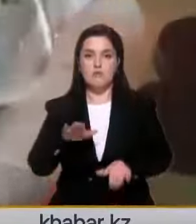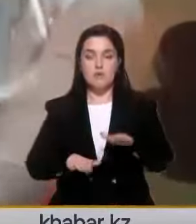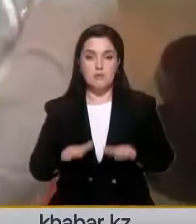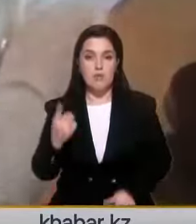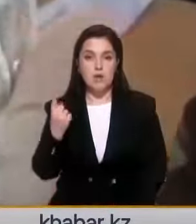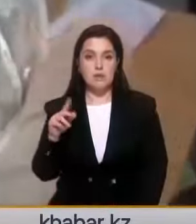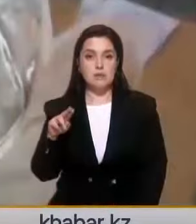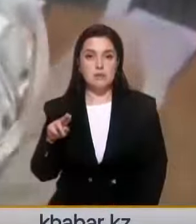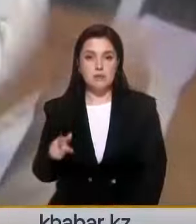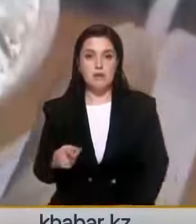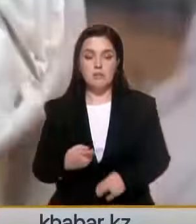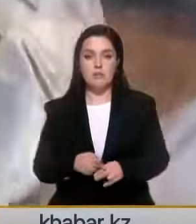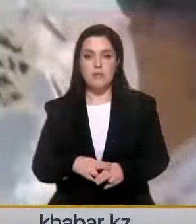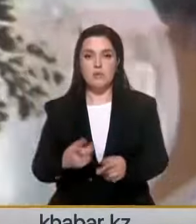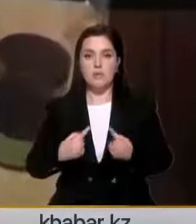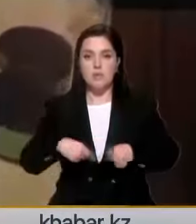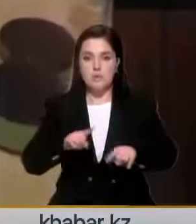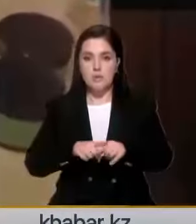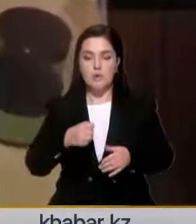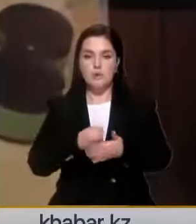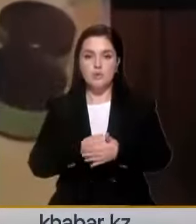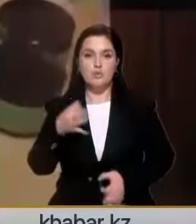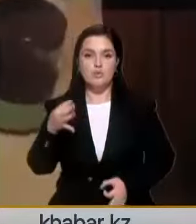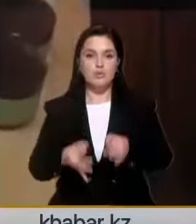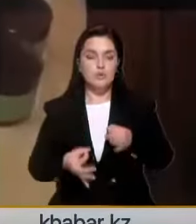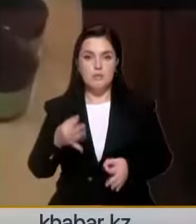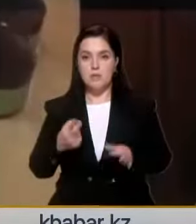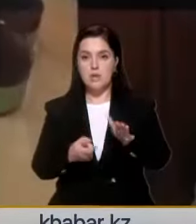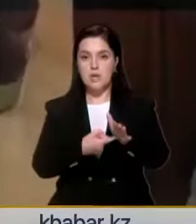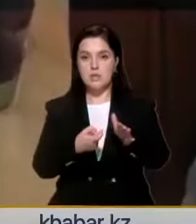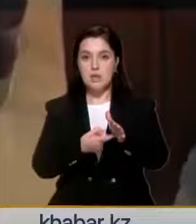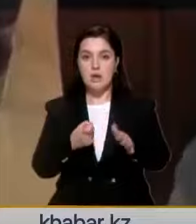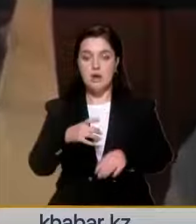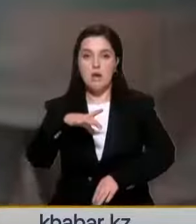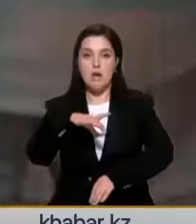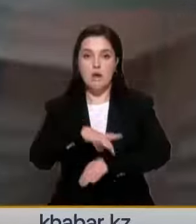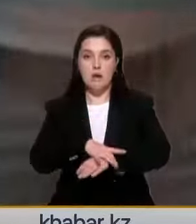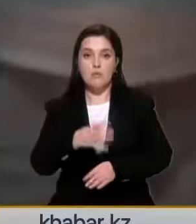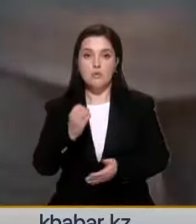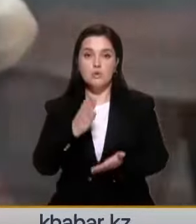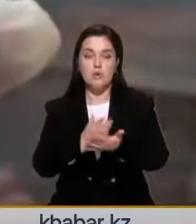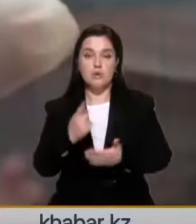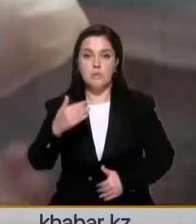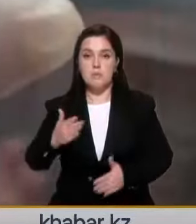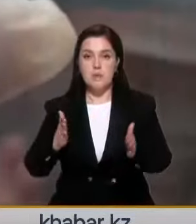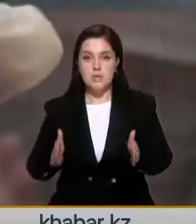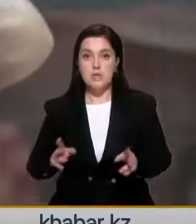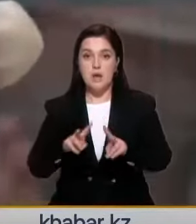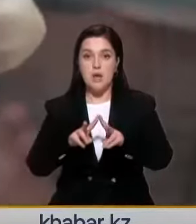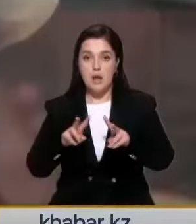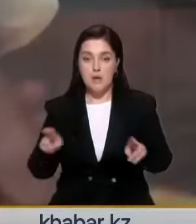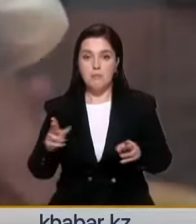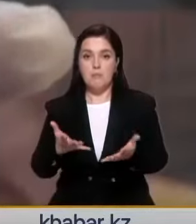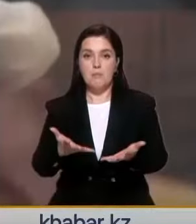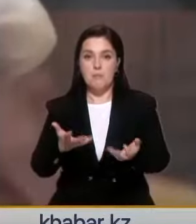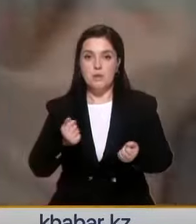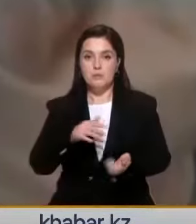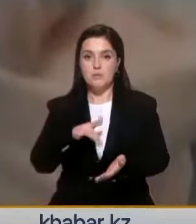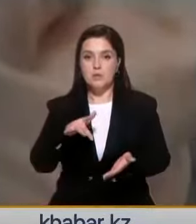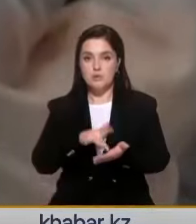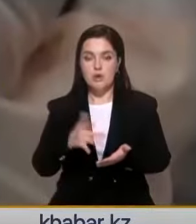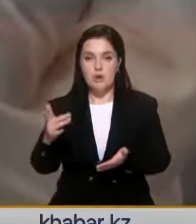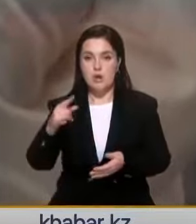весом около 1 кг по данным агентства в ходе досудебного расследования установлено наличие ещё одной посылки на имя тех же получателей в